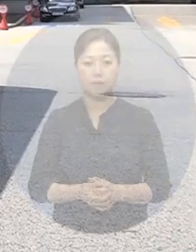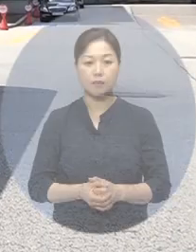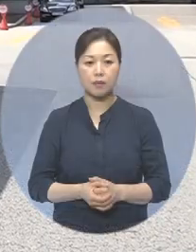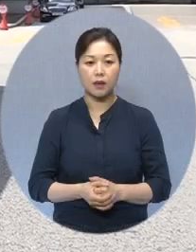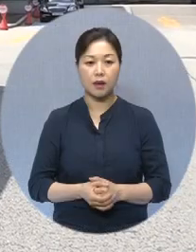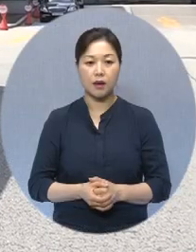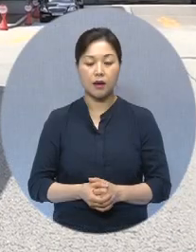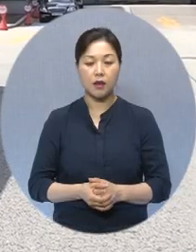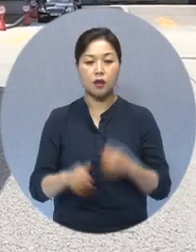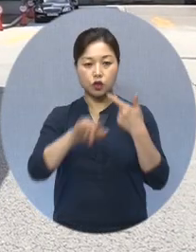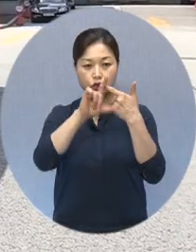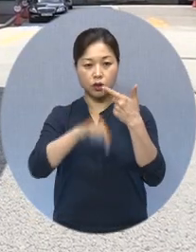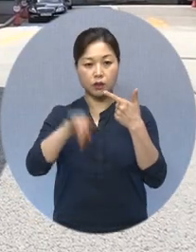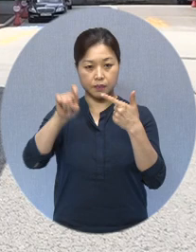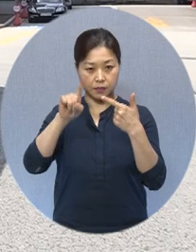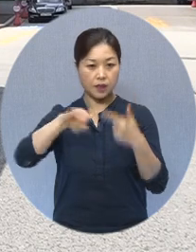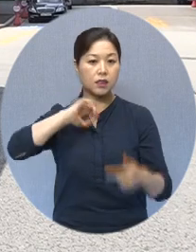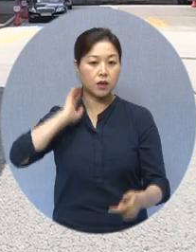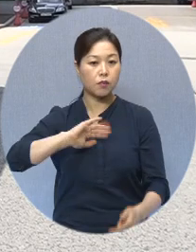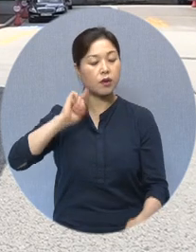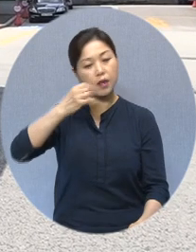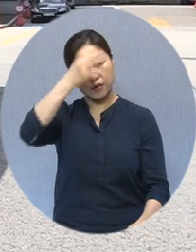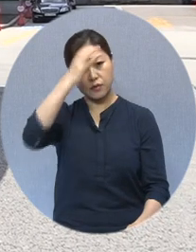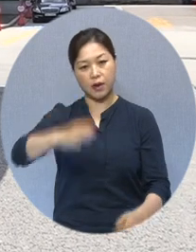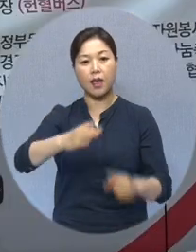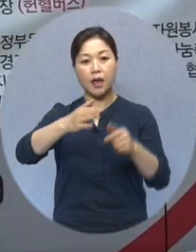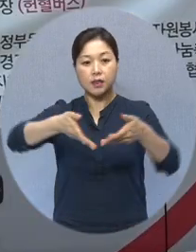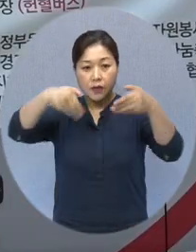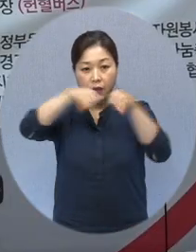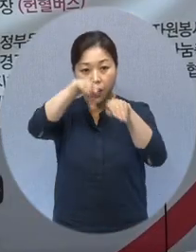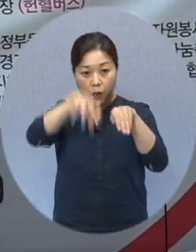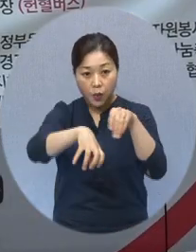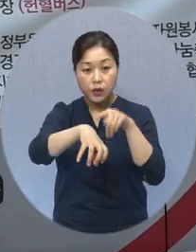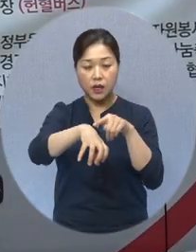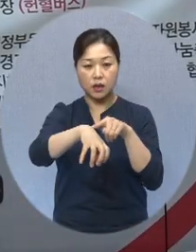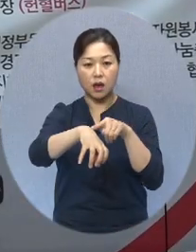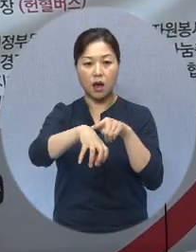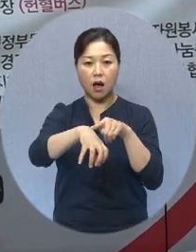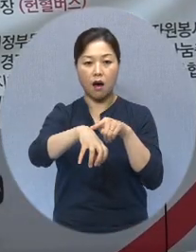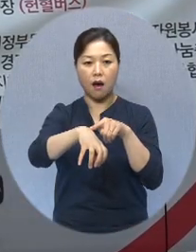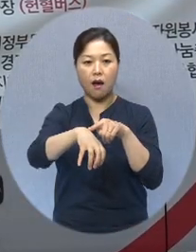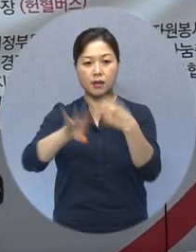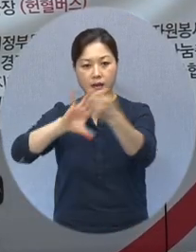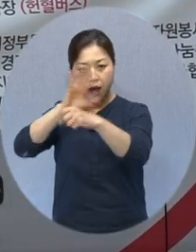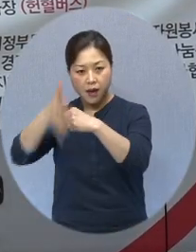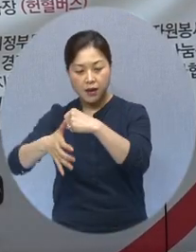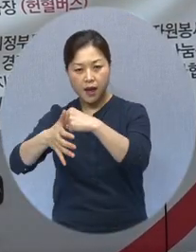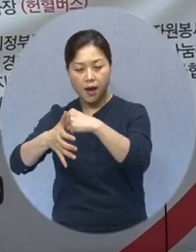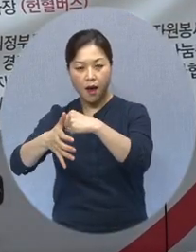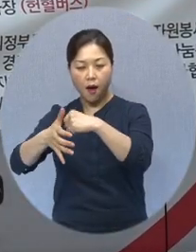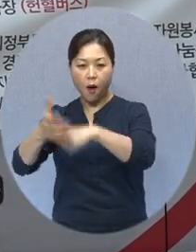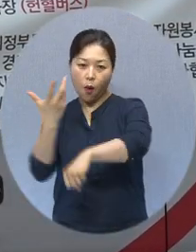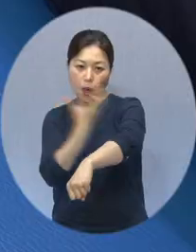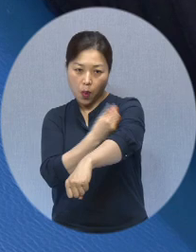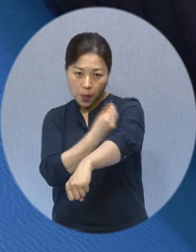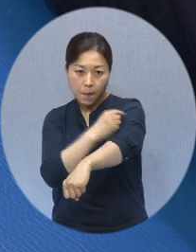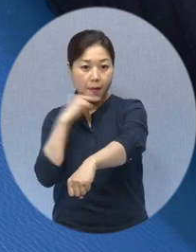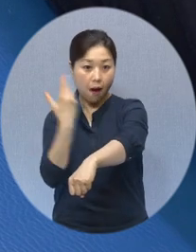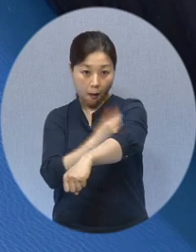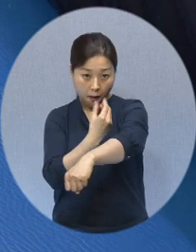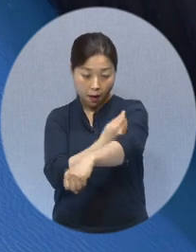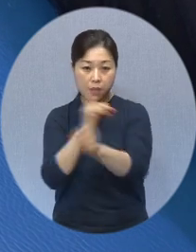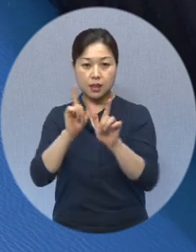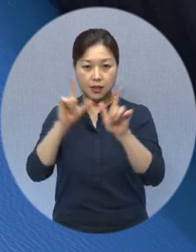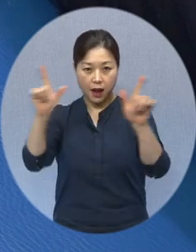지난 11일 의정부 예술의 전당 야외 주차장에서는 세계 헌혈자의 날및 호국 보훈의 달을 기념하며